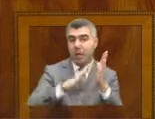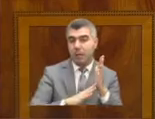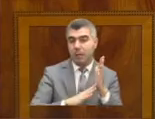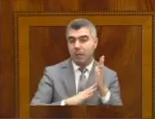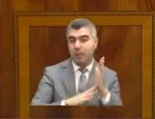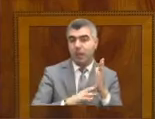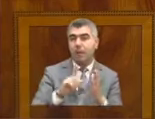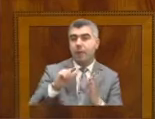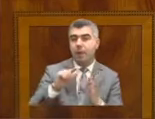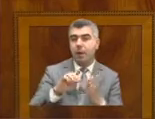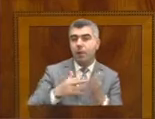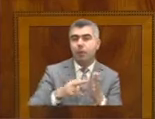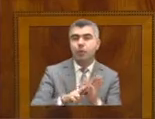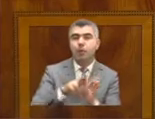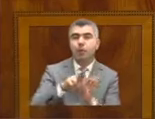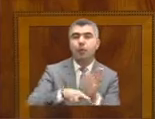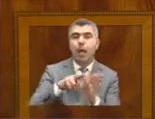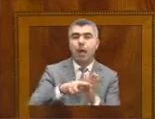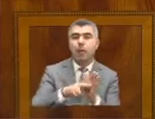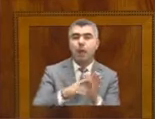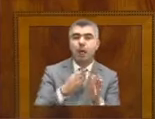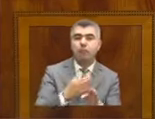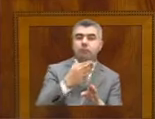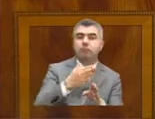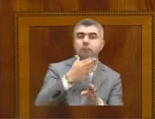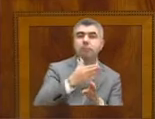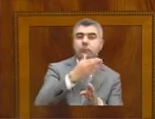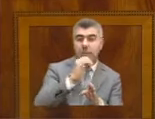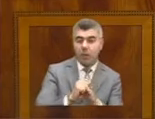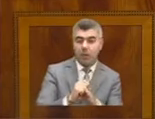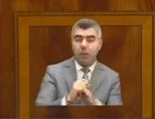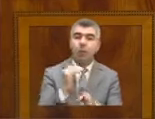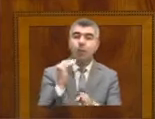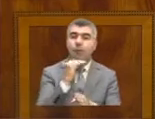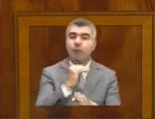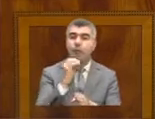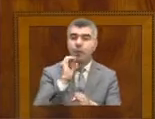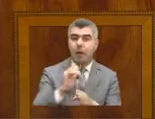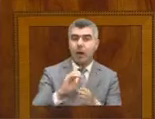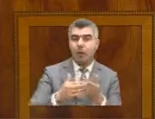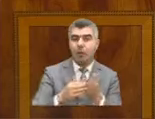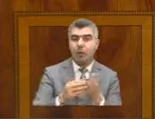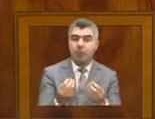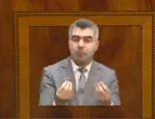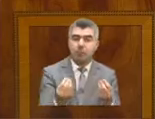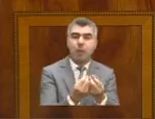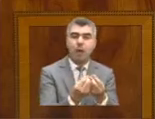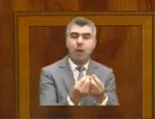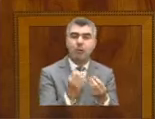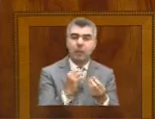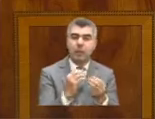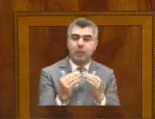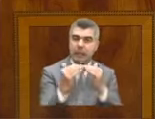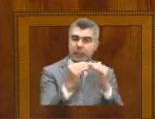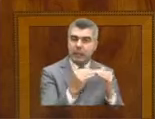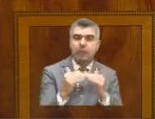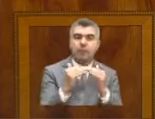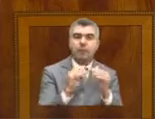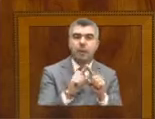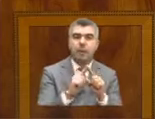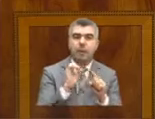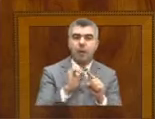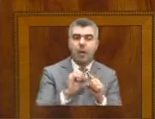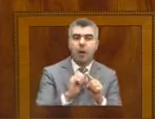المسار توطيد الجهوية المتقدمة وتسريع مختلف الأوراش المرتبطة بها في تكامل مع سياسة